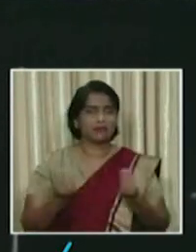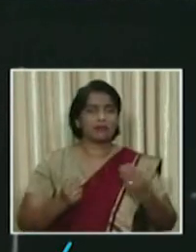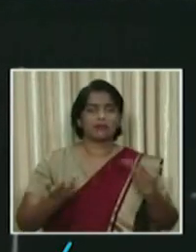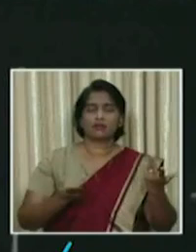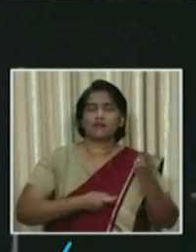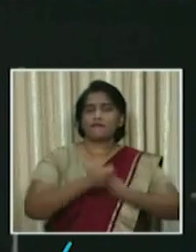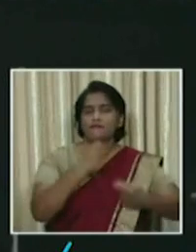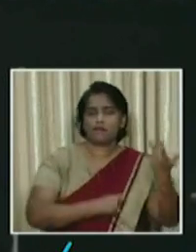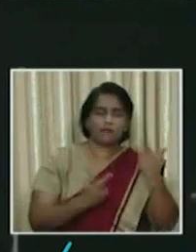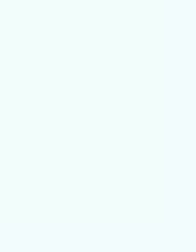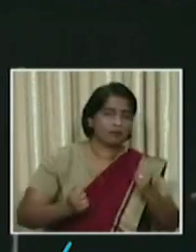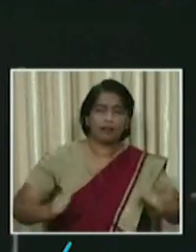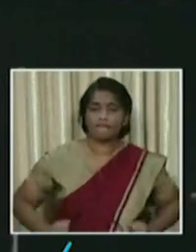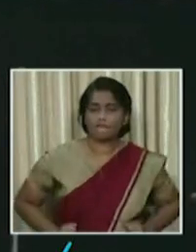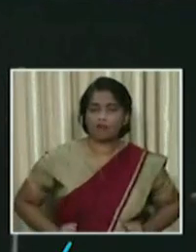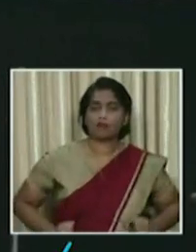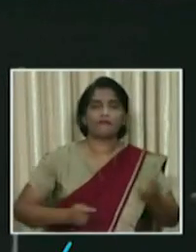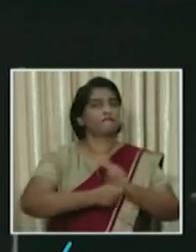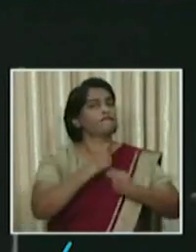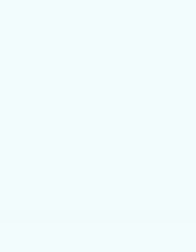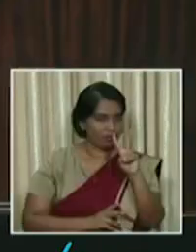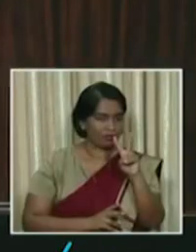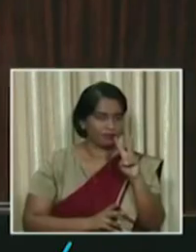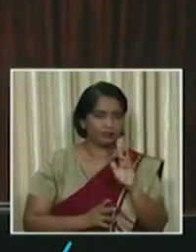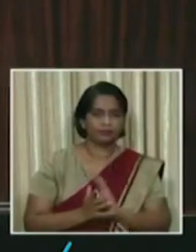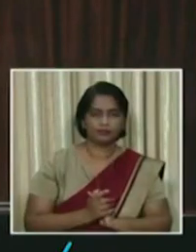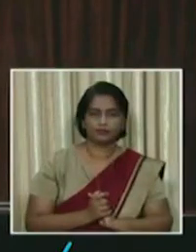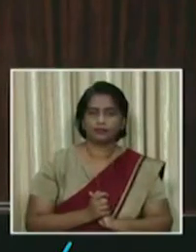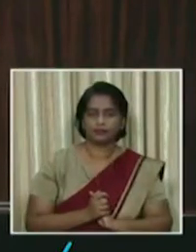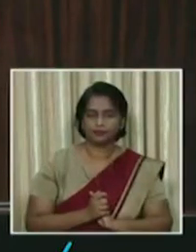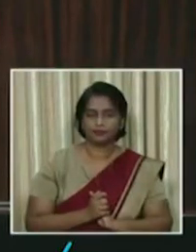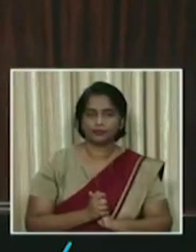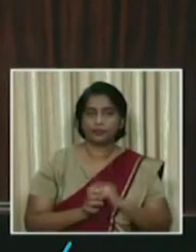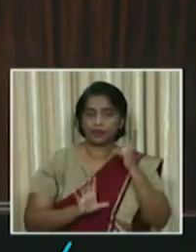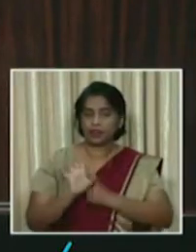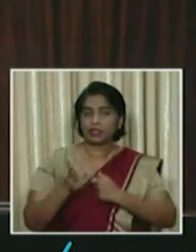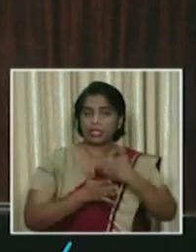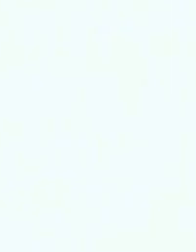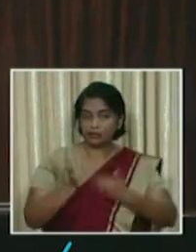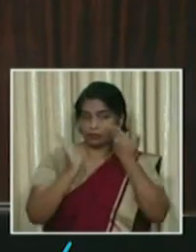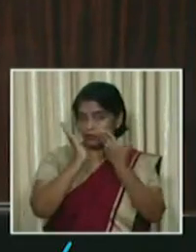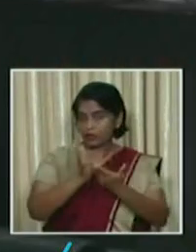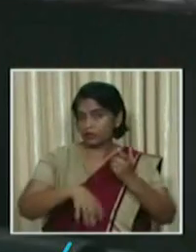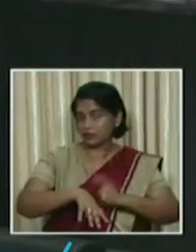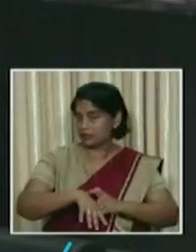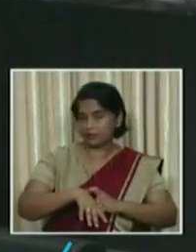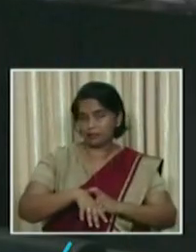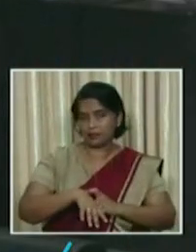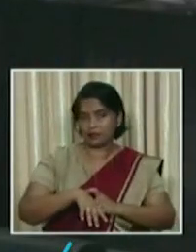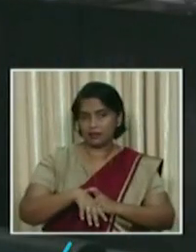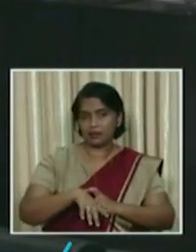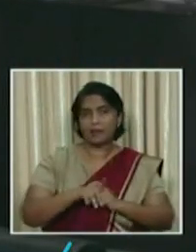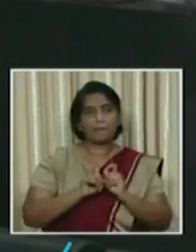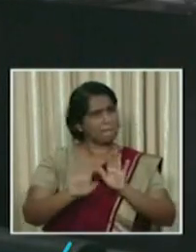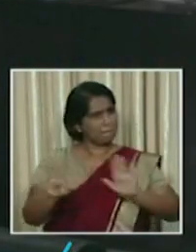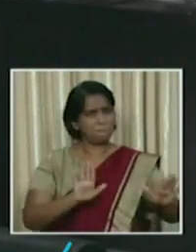විකුණන තත්ත්වෙට පත් වෙලා ගරු කතානායකතුමනි සංචාරකයෝ එන්නෙත් නැහැ මීගමුට. ගරු කතානායකතුමනි ඔබතුමා මේ වාර්ෂික වාර්තා ඉදිරිපත් කරන වෙලාව මේක මේ ඔබතුමා මේක පාලනය